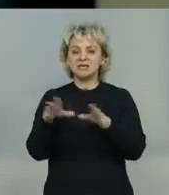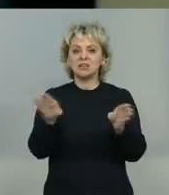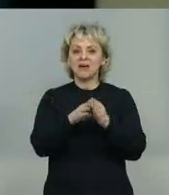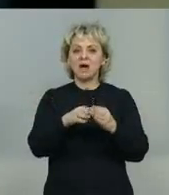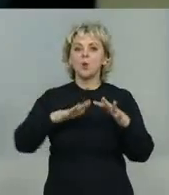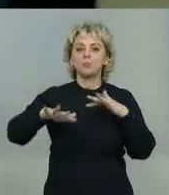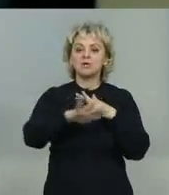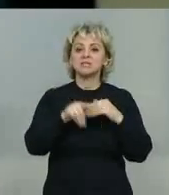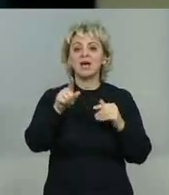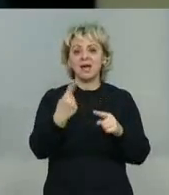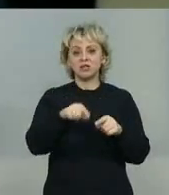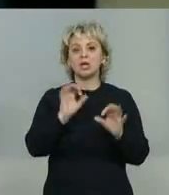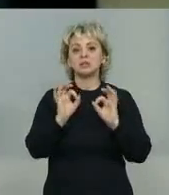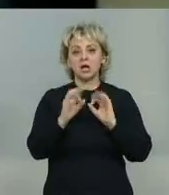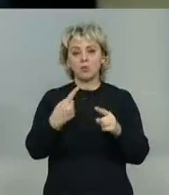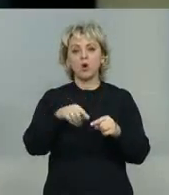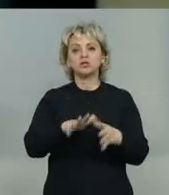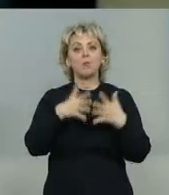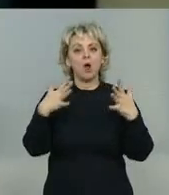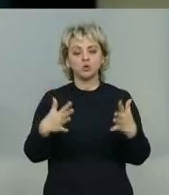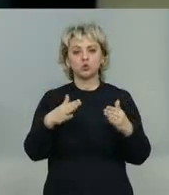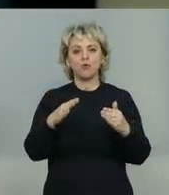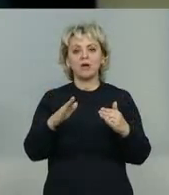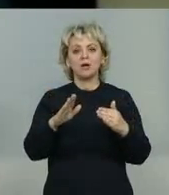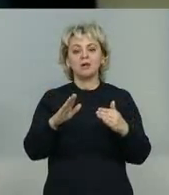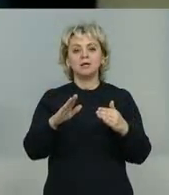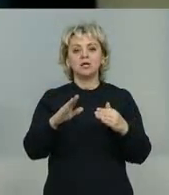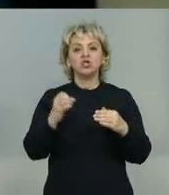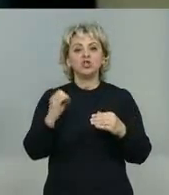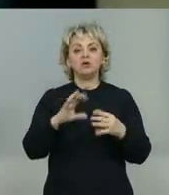целого пространства. Это и нормально для такого большого